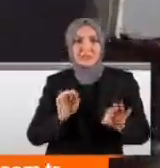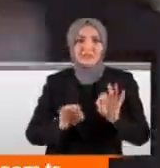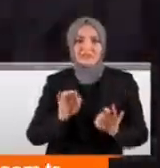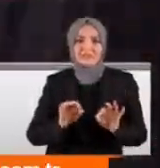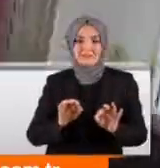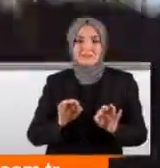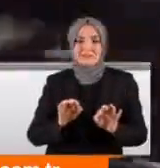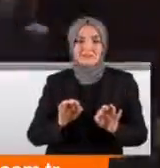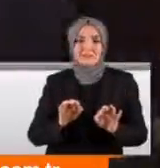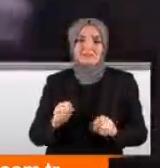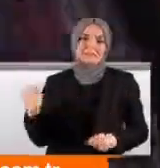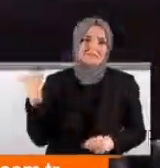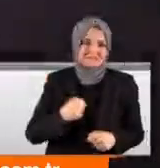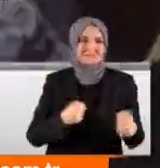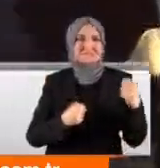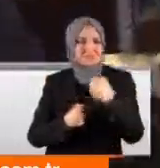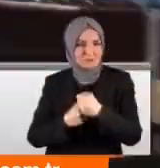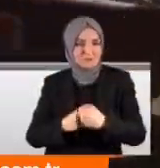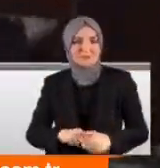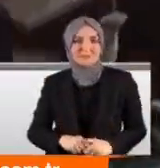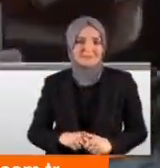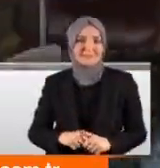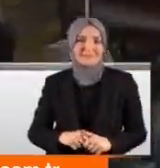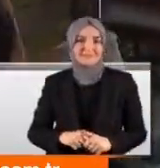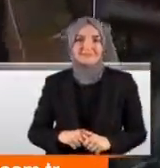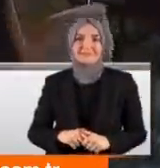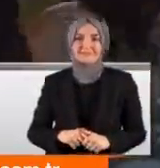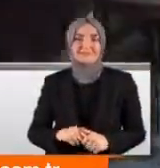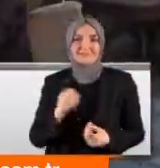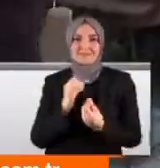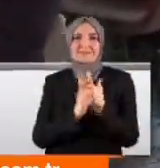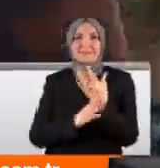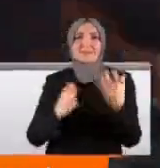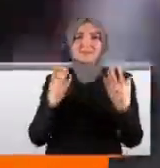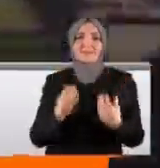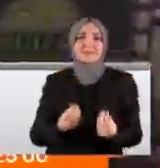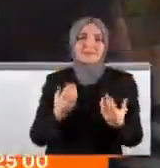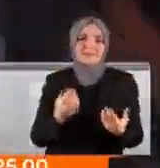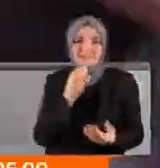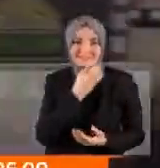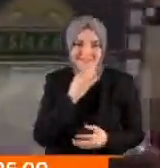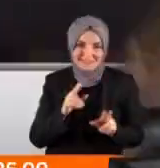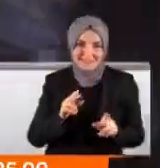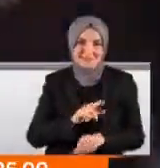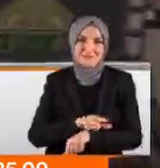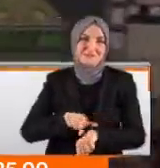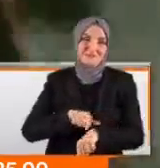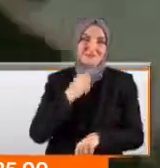bir ona silme, yumruk derken sabah oldu erken.